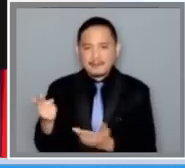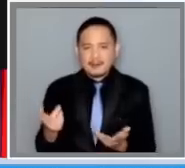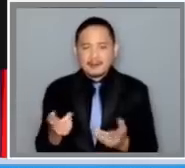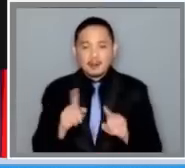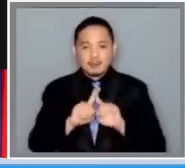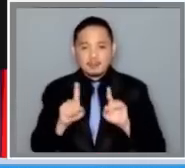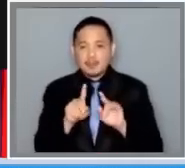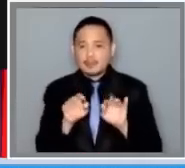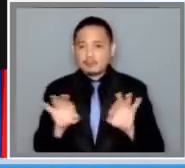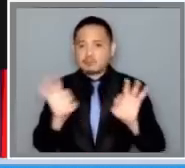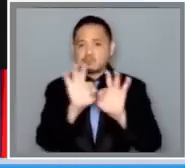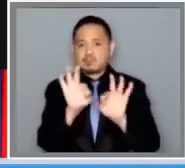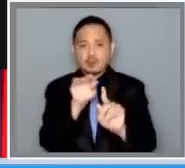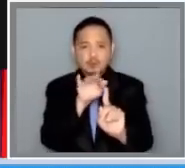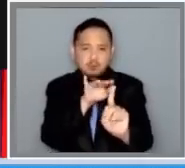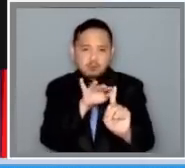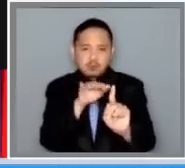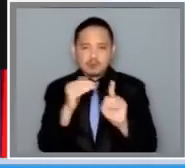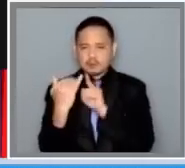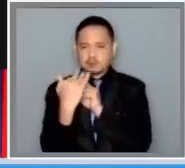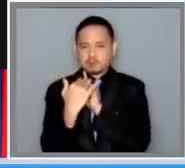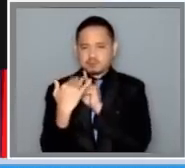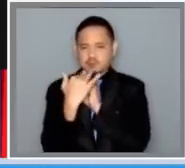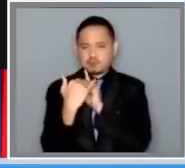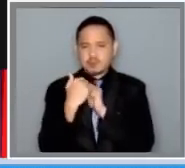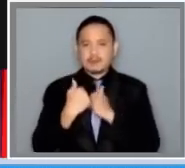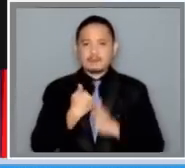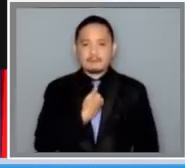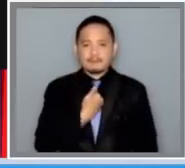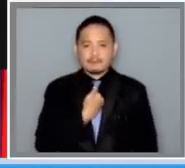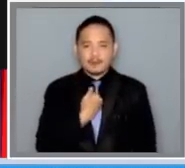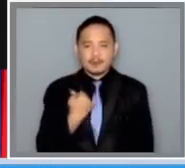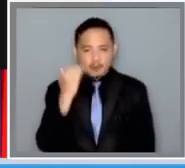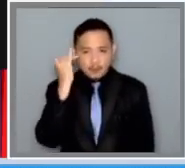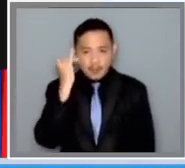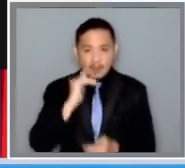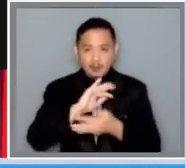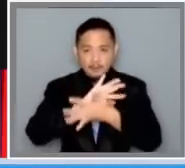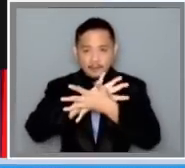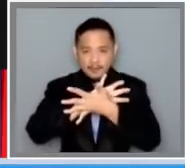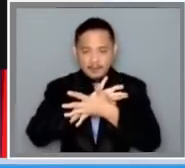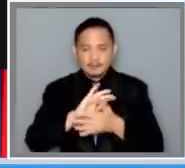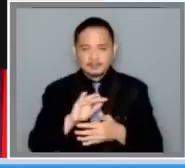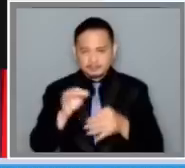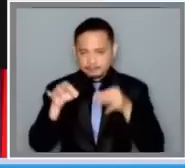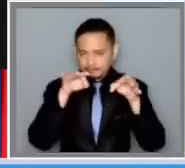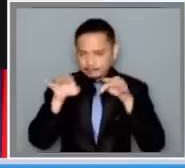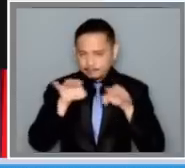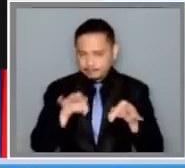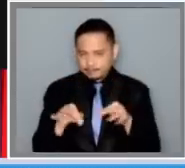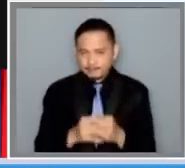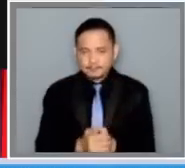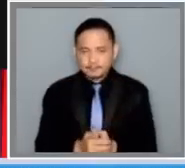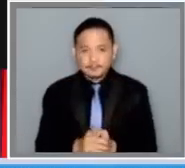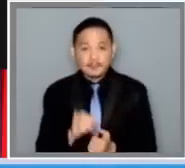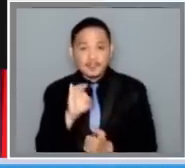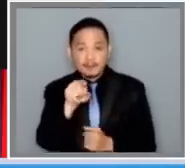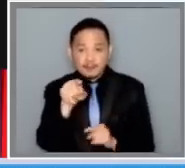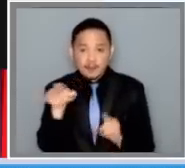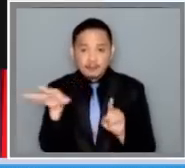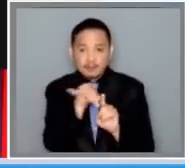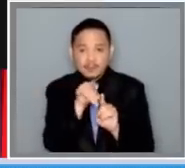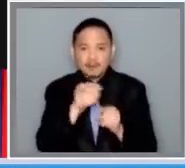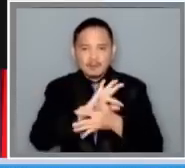maging observant sa mga symptoms natin. Ang COVID kasi, lalo na doon sa mga nakakaroon ng COVID kahit na may bakuna